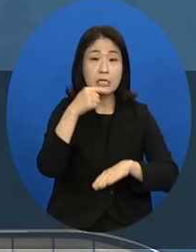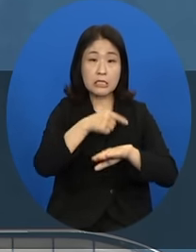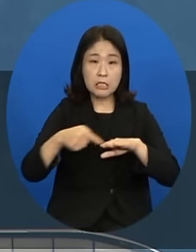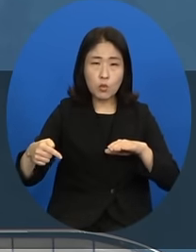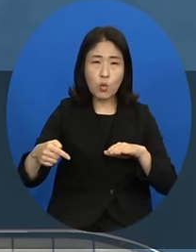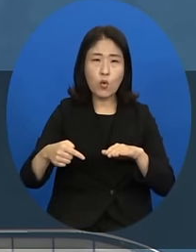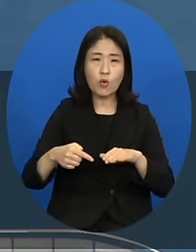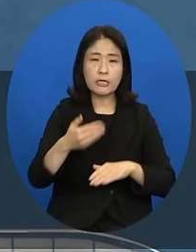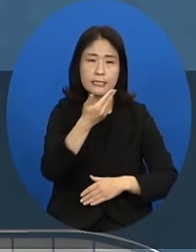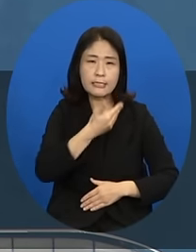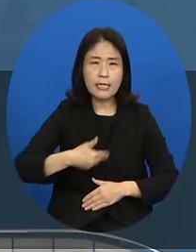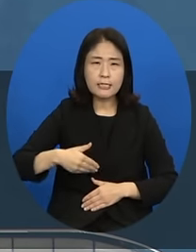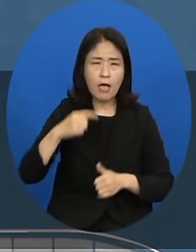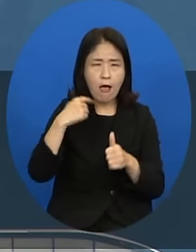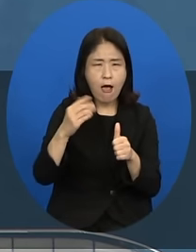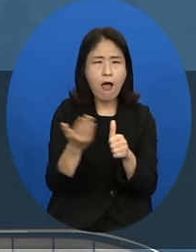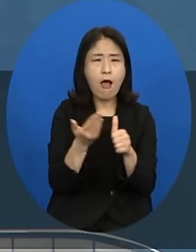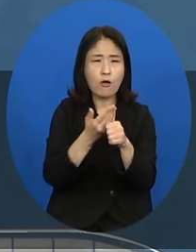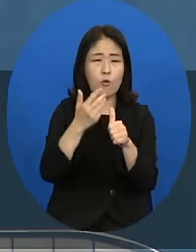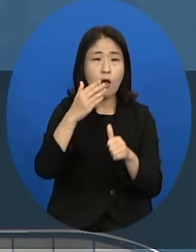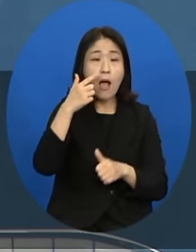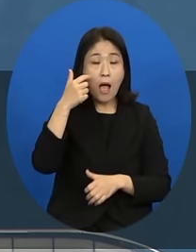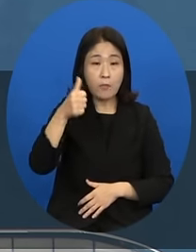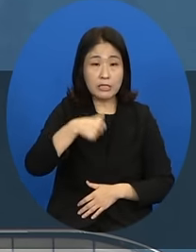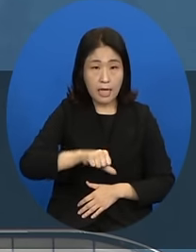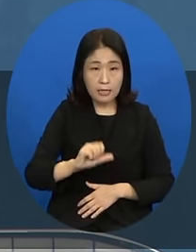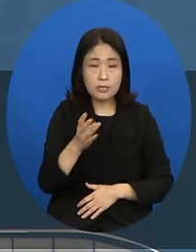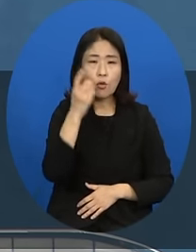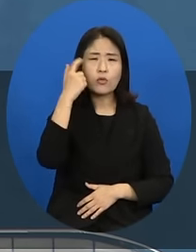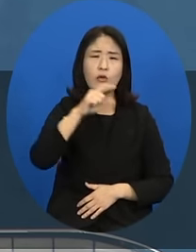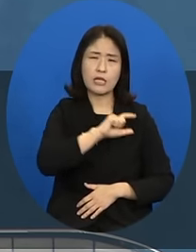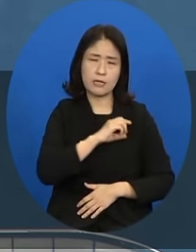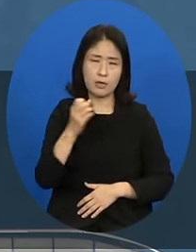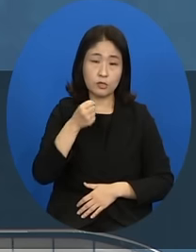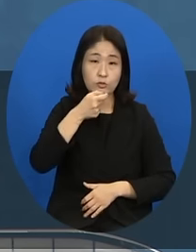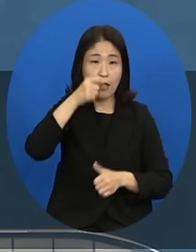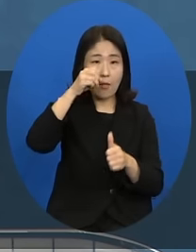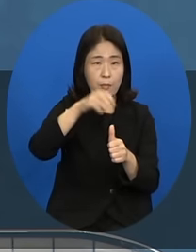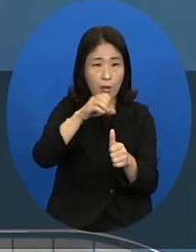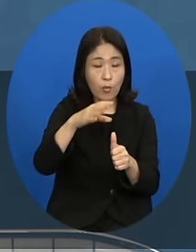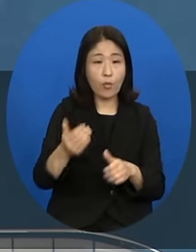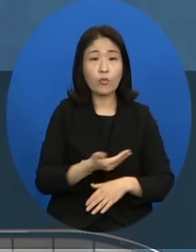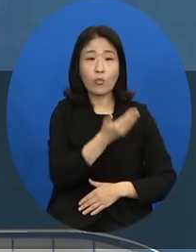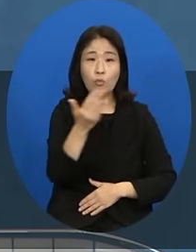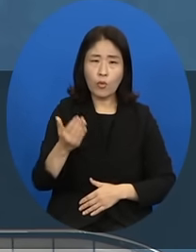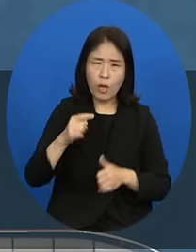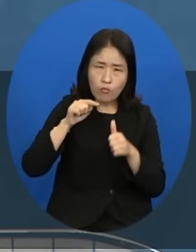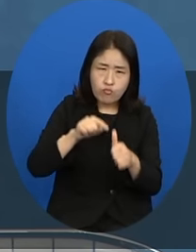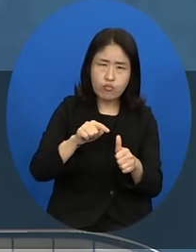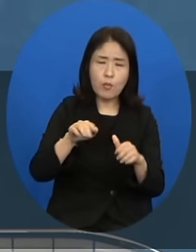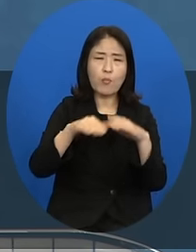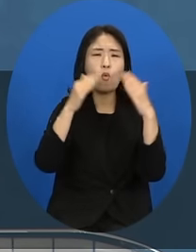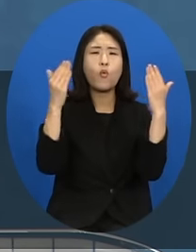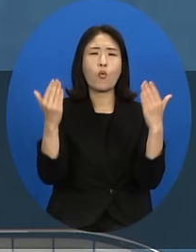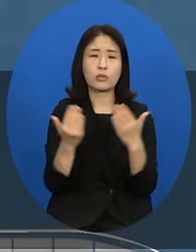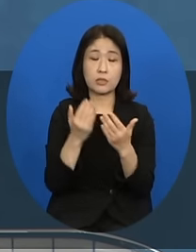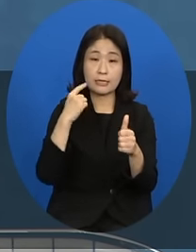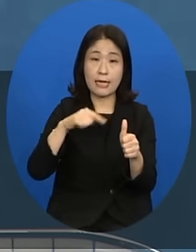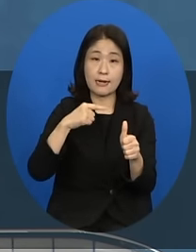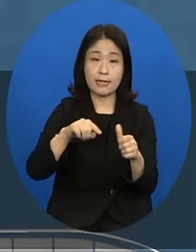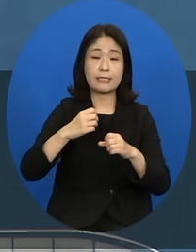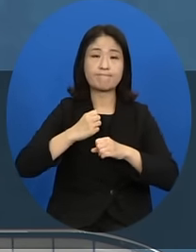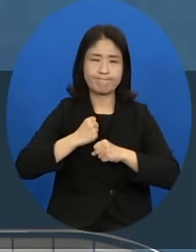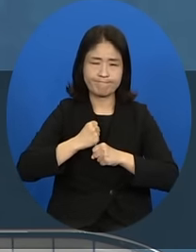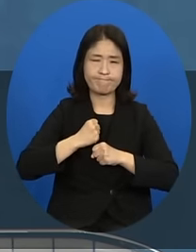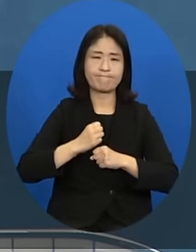민족으로 제자를 삼아 아버지와 아들과 성령의 이름으로 세례를 베풀고 내가 너희에게 분부한 모든 것을 가르쳐